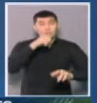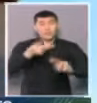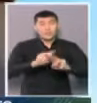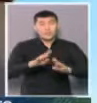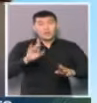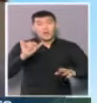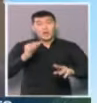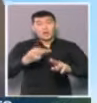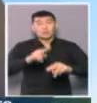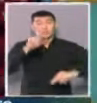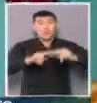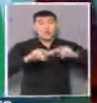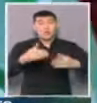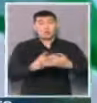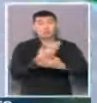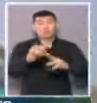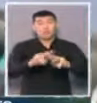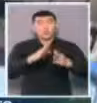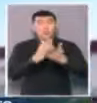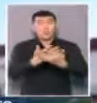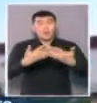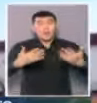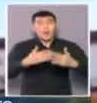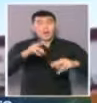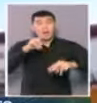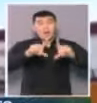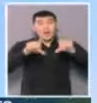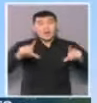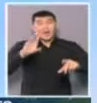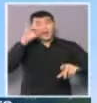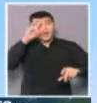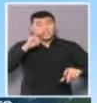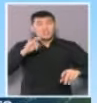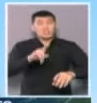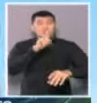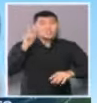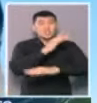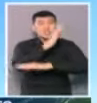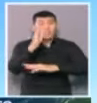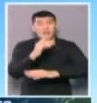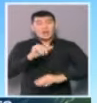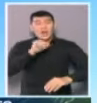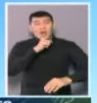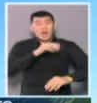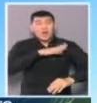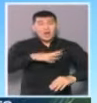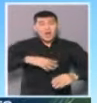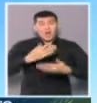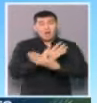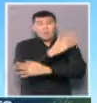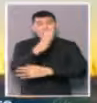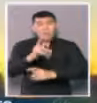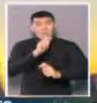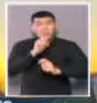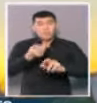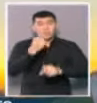центре Акистау были построены новые малые архитектурные объекты – Казах Еле, Жастар Саябағы, Ардагерлер Аллеясы. В районе